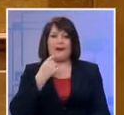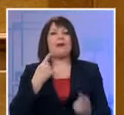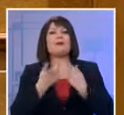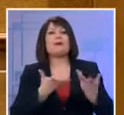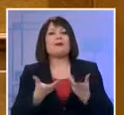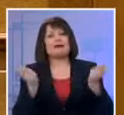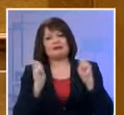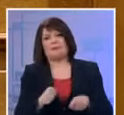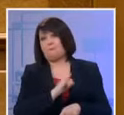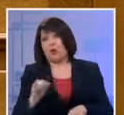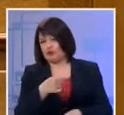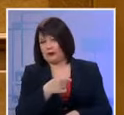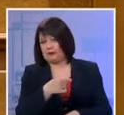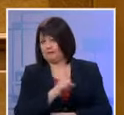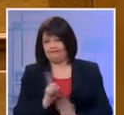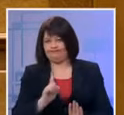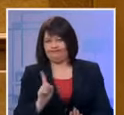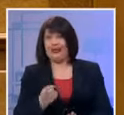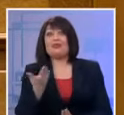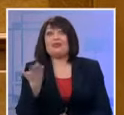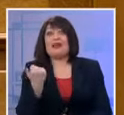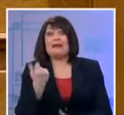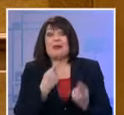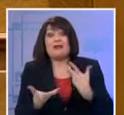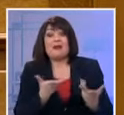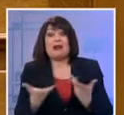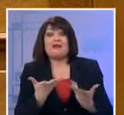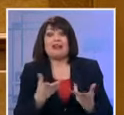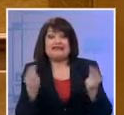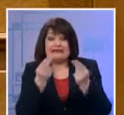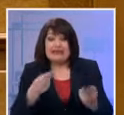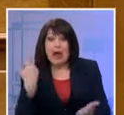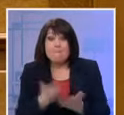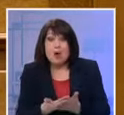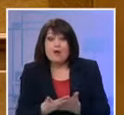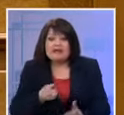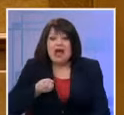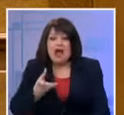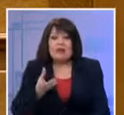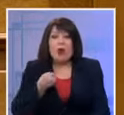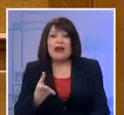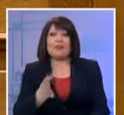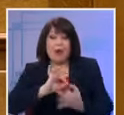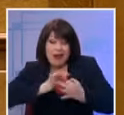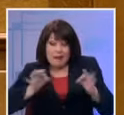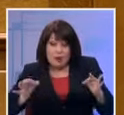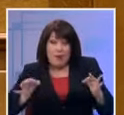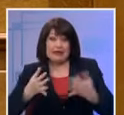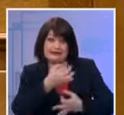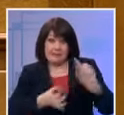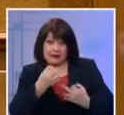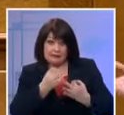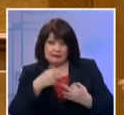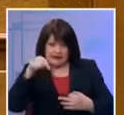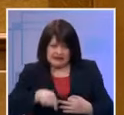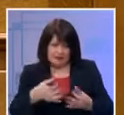ποτέ. Διαπραγμάτευση δεν υπάρχει αν δεν μπείτε σε στοιχεία, σε αριθμούς, αναλυτικά. Και σήμερα